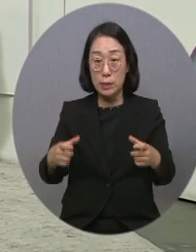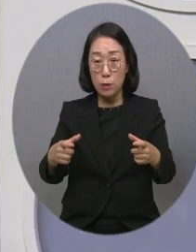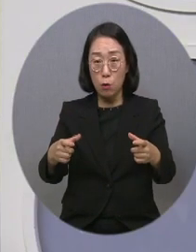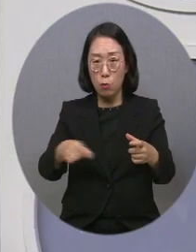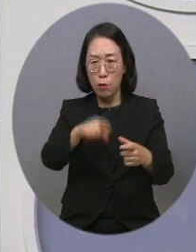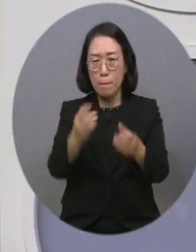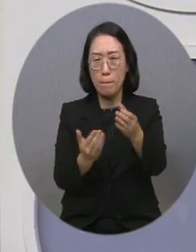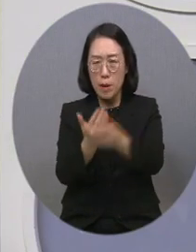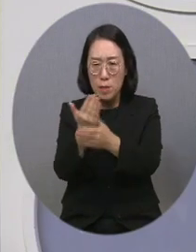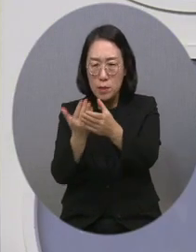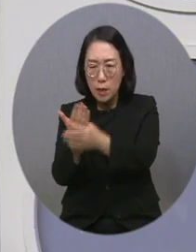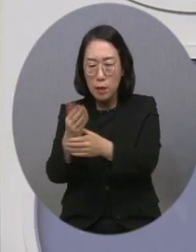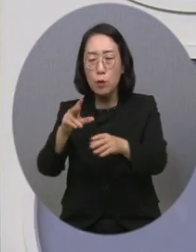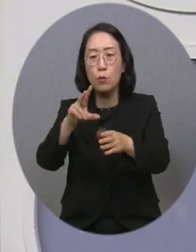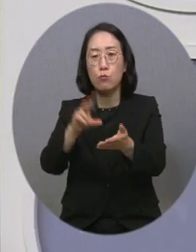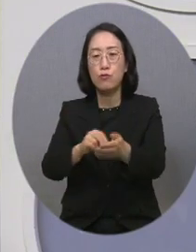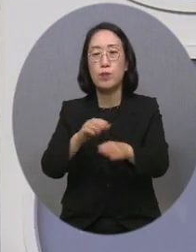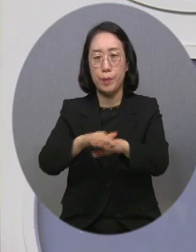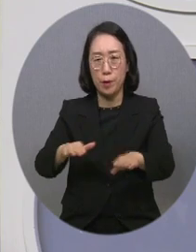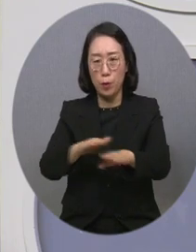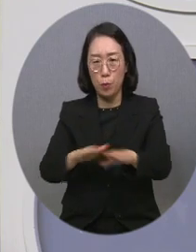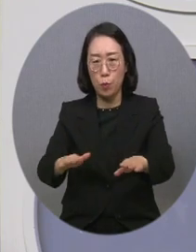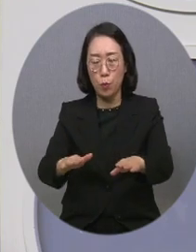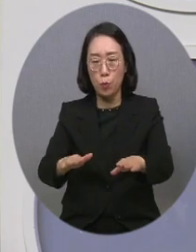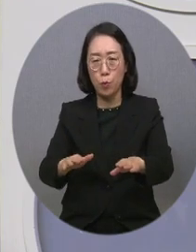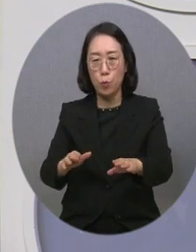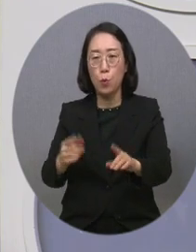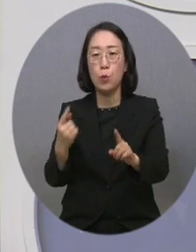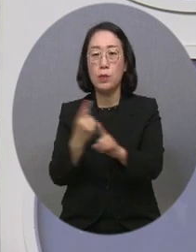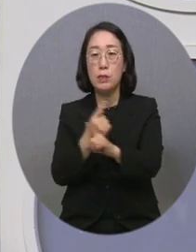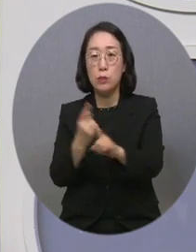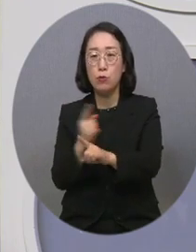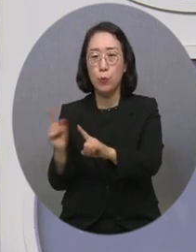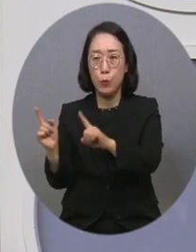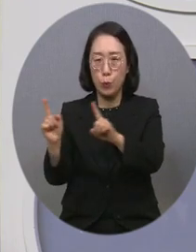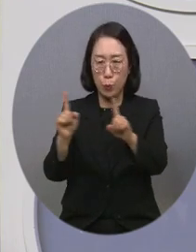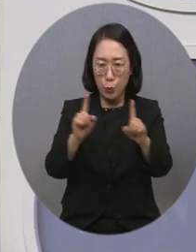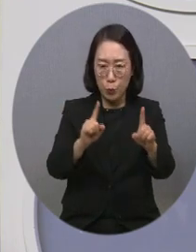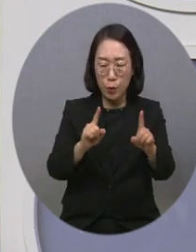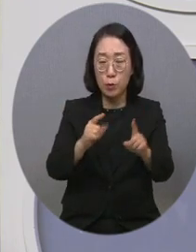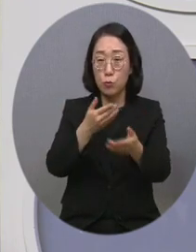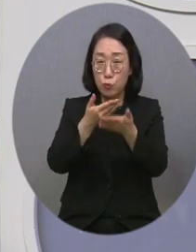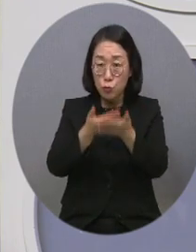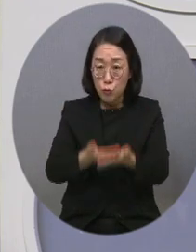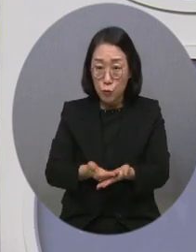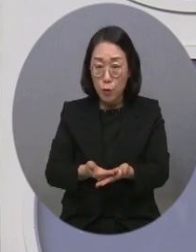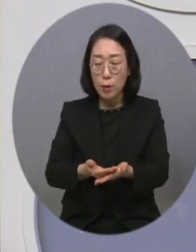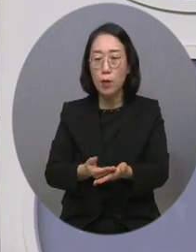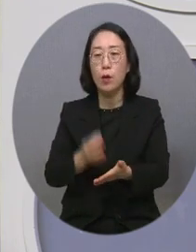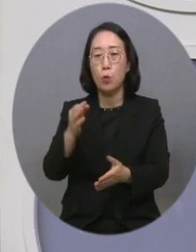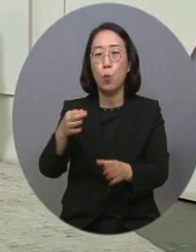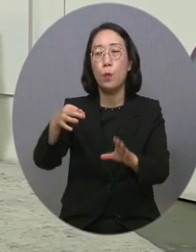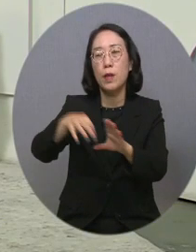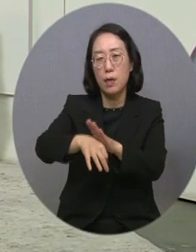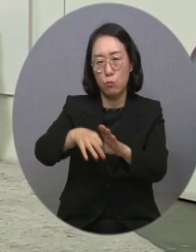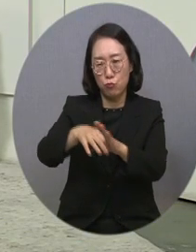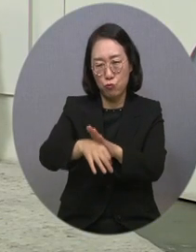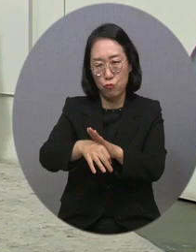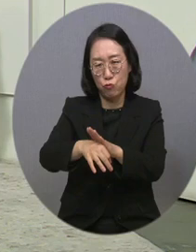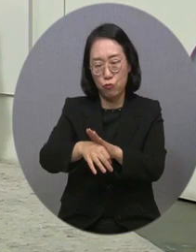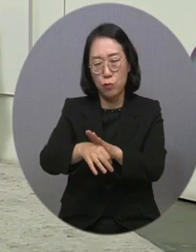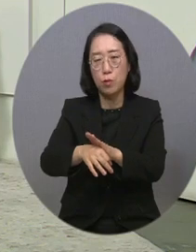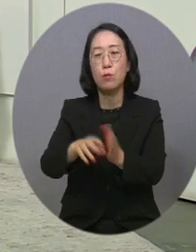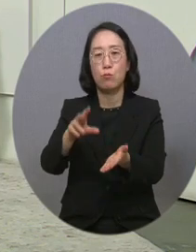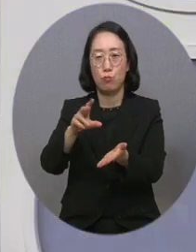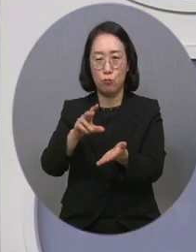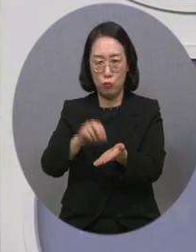문제들을 해결하고 치유하는데 가장 필요한 게 기부 문화라고 생각되고요. 우리 사람들은 많이